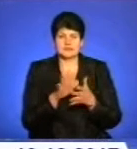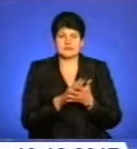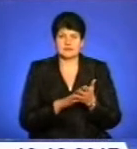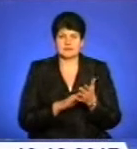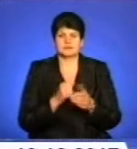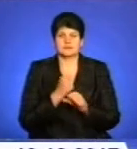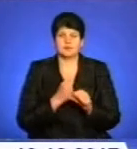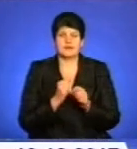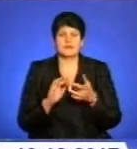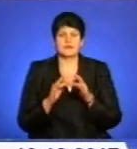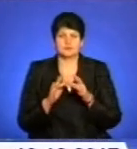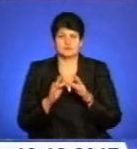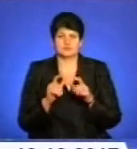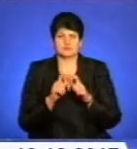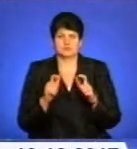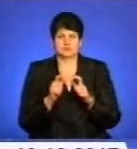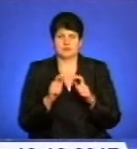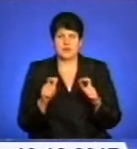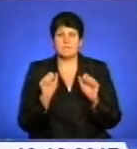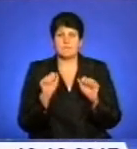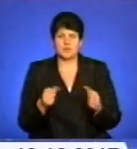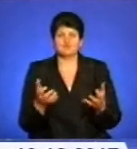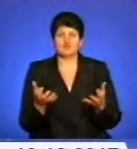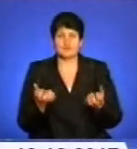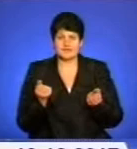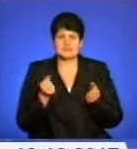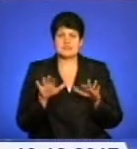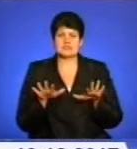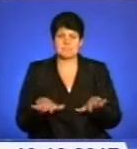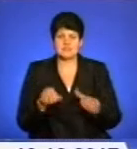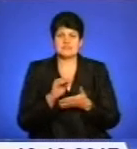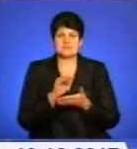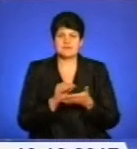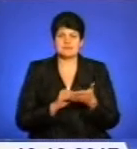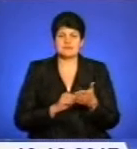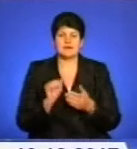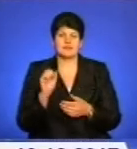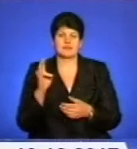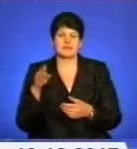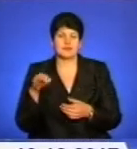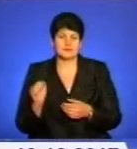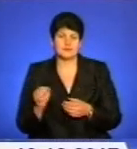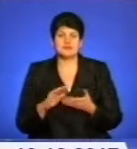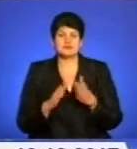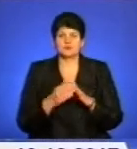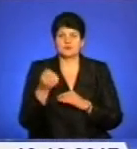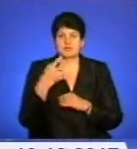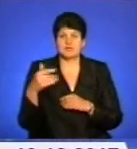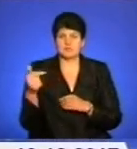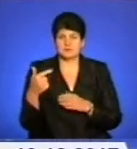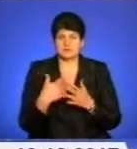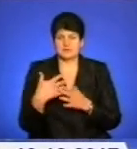виготовлення електронного проїзного квитка, можуть його отримати за місцем заповнення анкети. Станом на 15 грудня